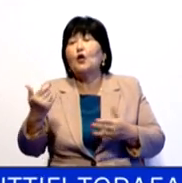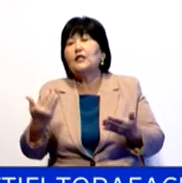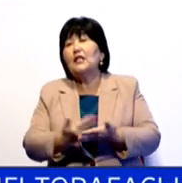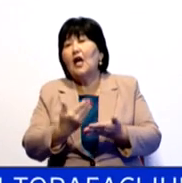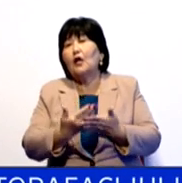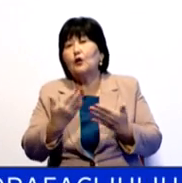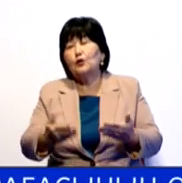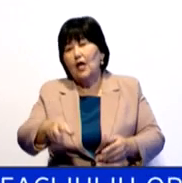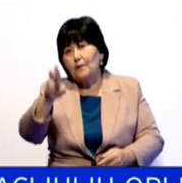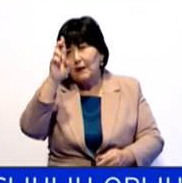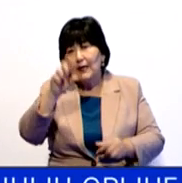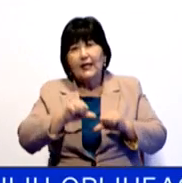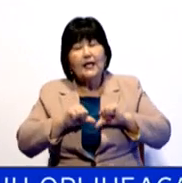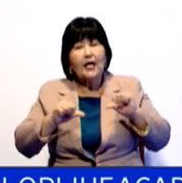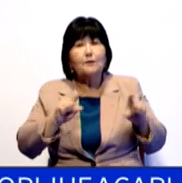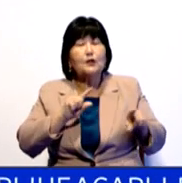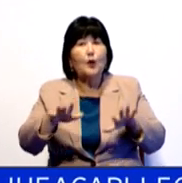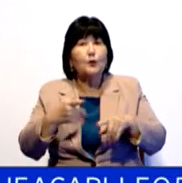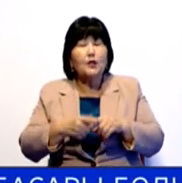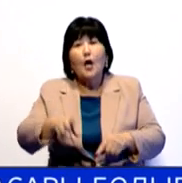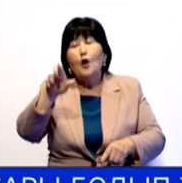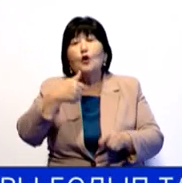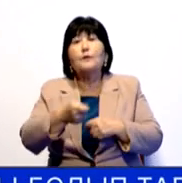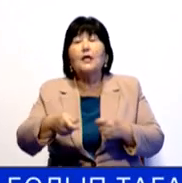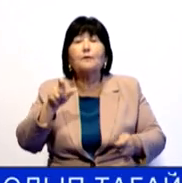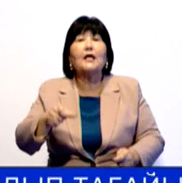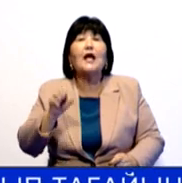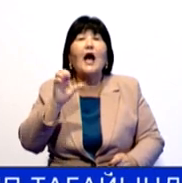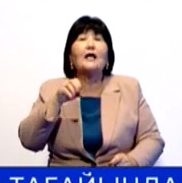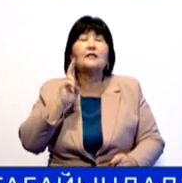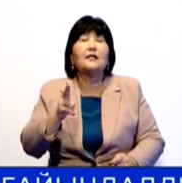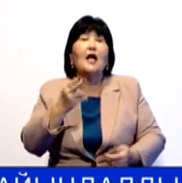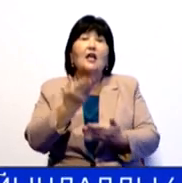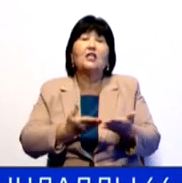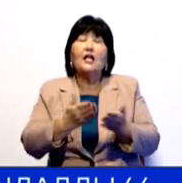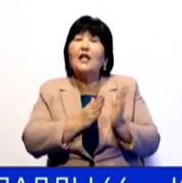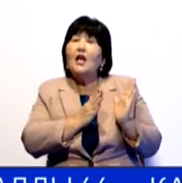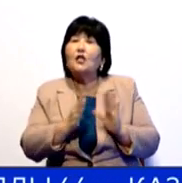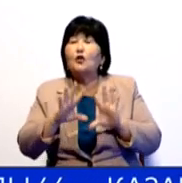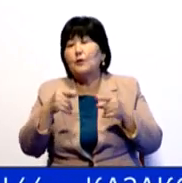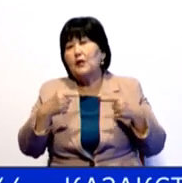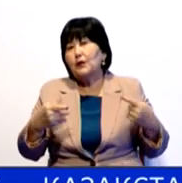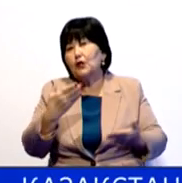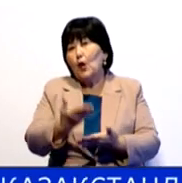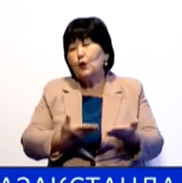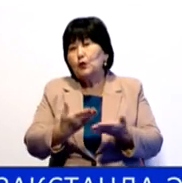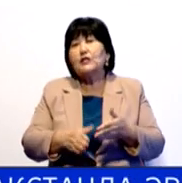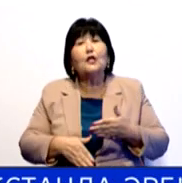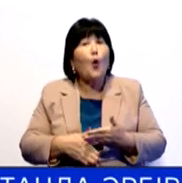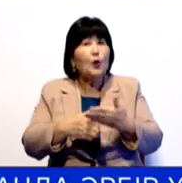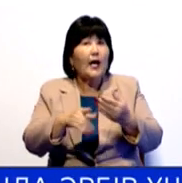жөніндегі мемлекеттік комиссияның отырысы өтіп, онда үкімет басшысы астық нарығындағы жағдайды реттеу бойынша бірқатар ұсынысты қолдағанын